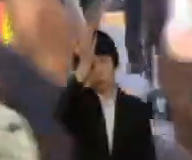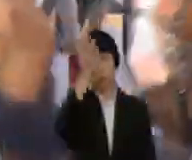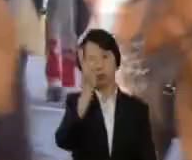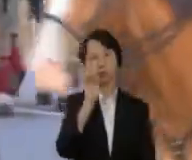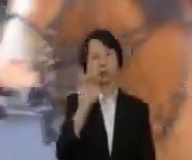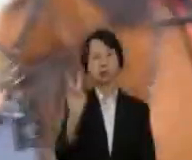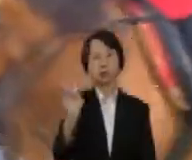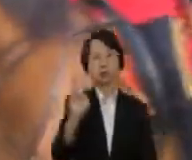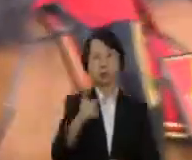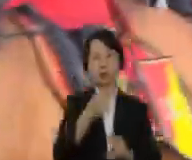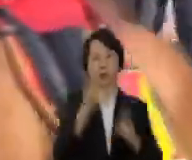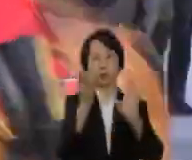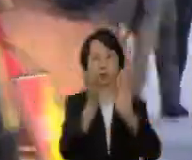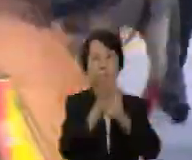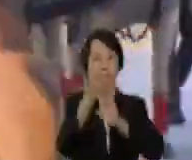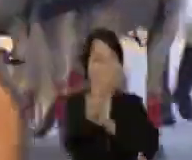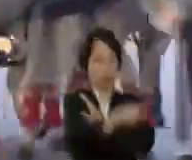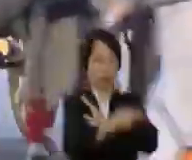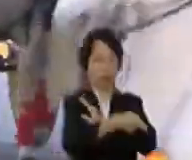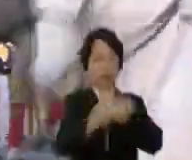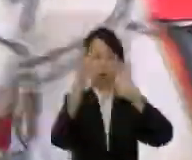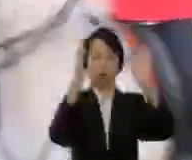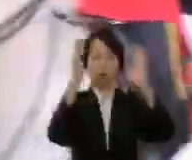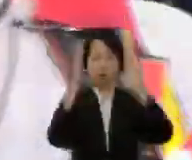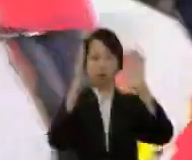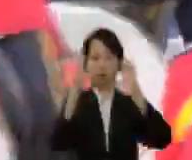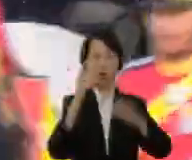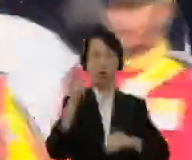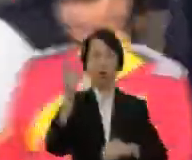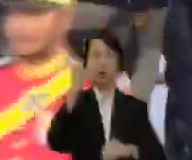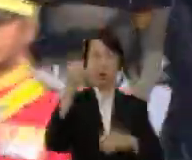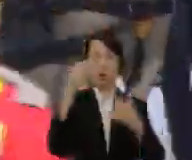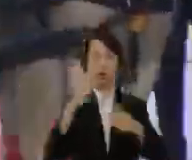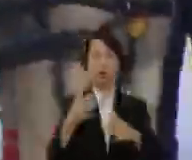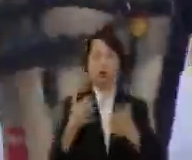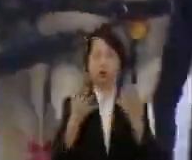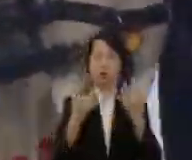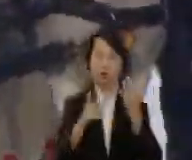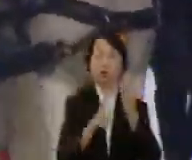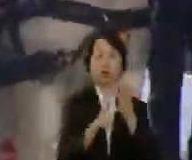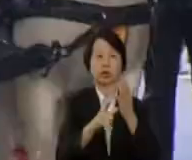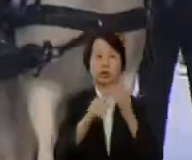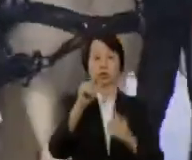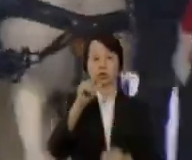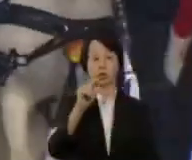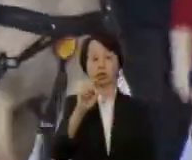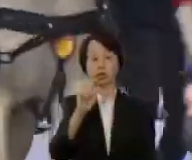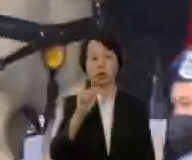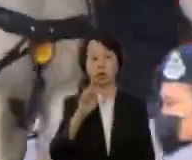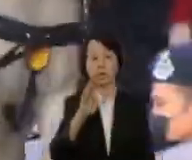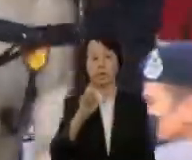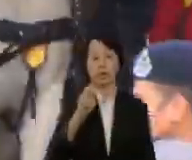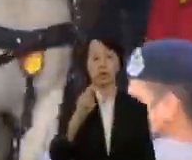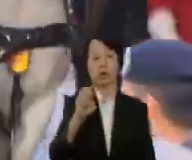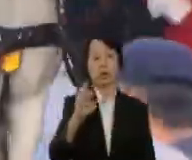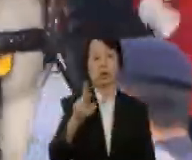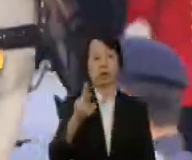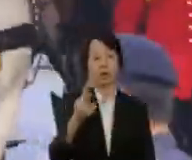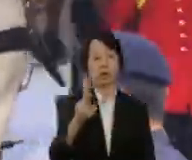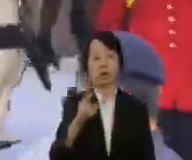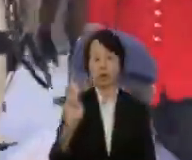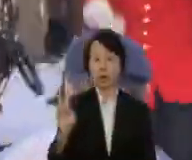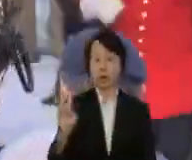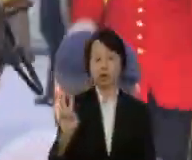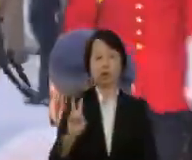dari Bank Negara Malaysia yang tadi telah pun disambut oleh timbalan Gabenor Bank Negara Malaysia. Baginda